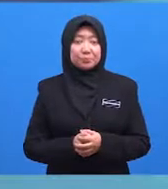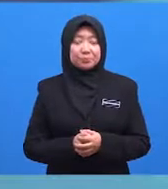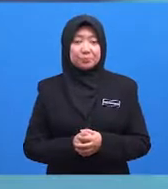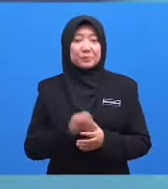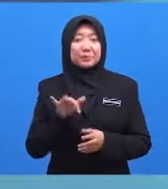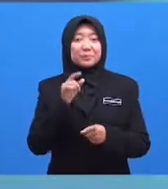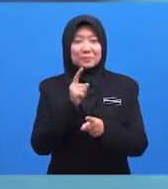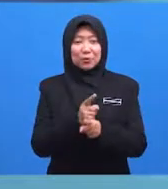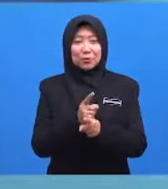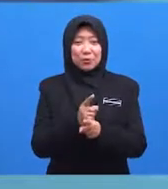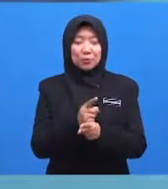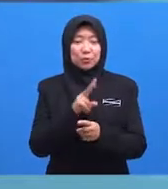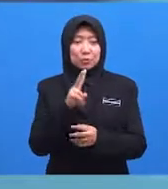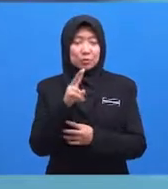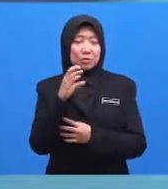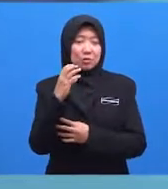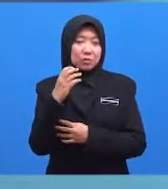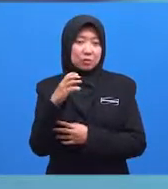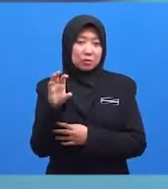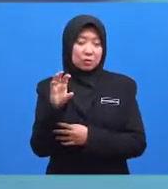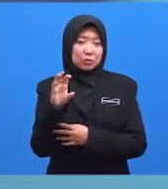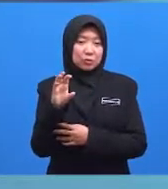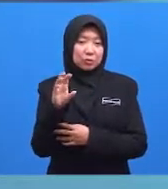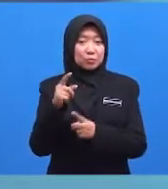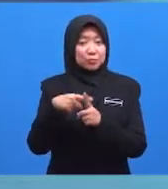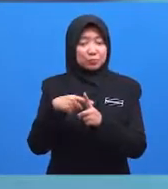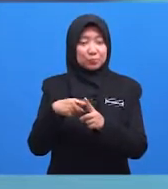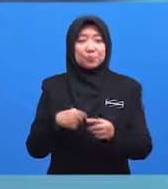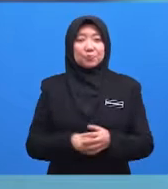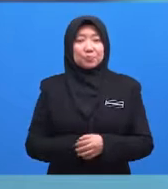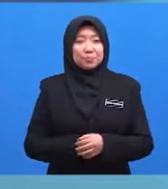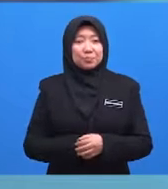Ya, betul, 200 darjah Celsius.